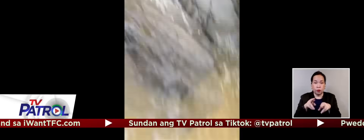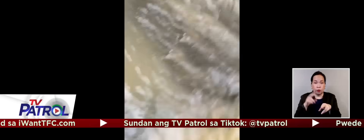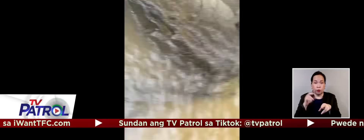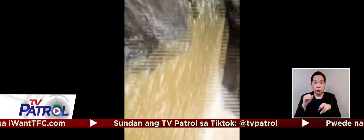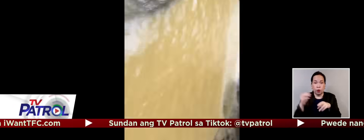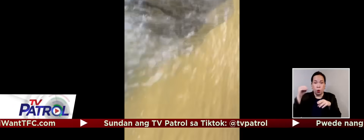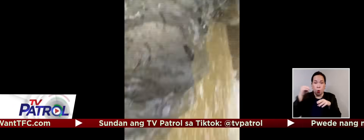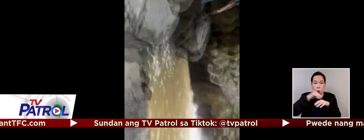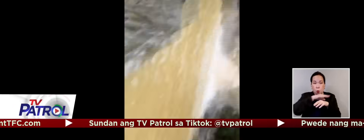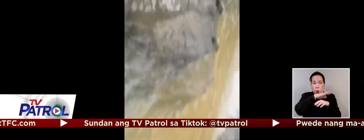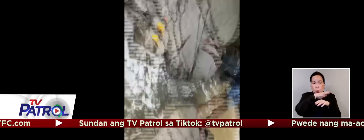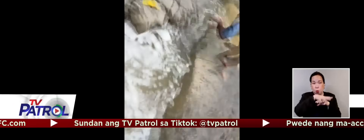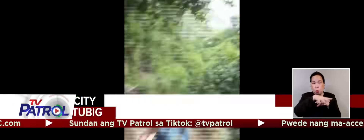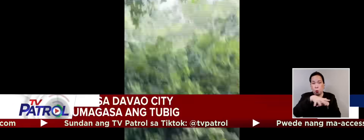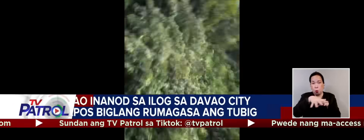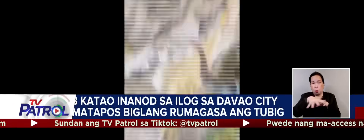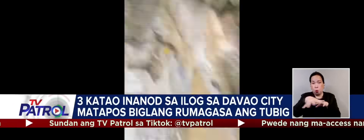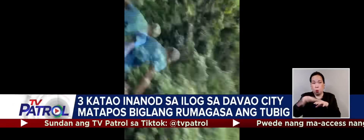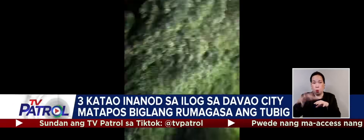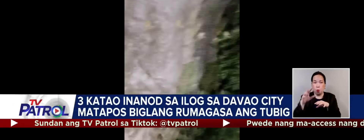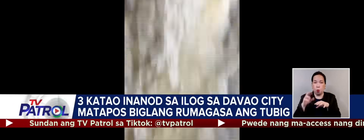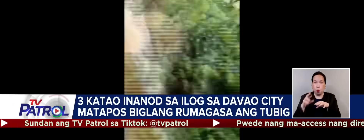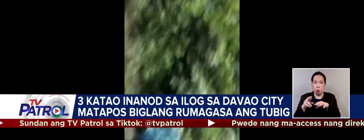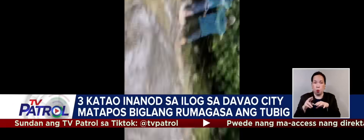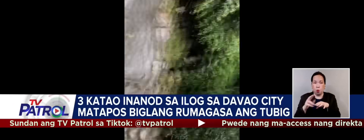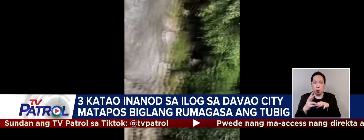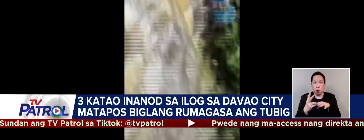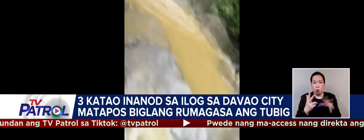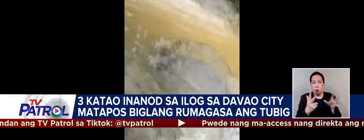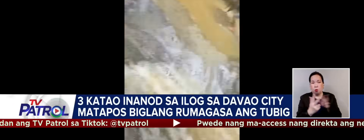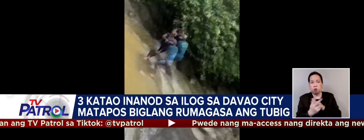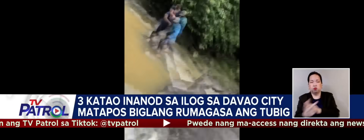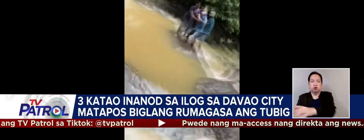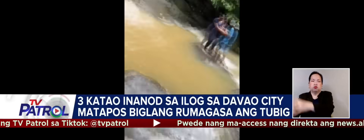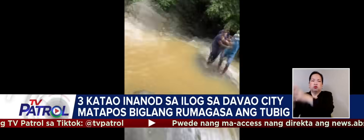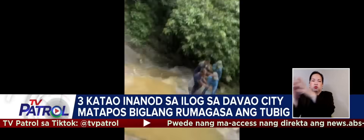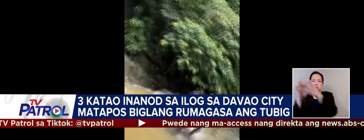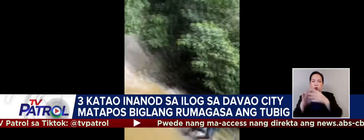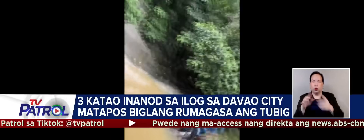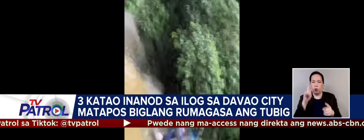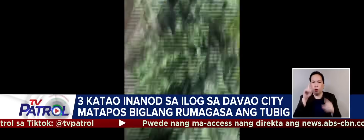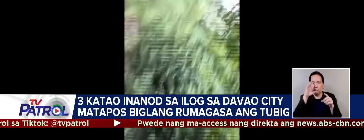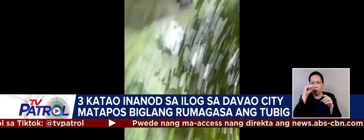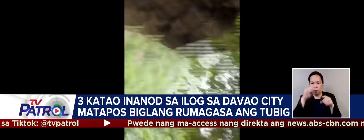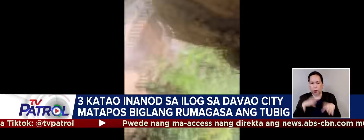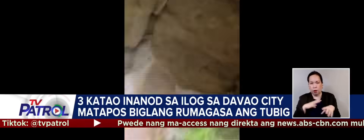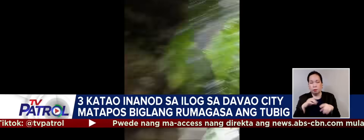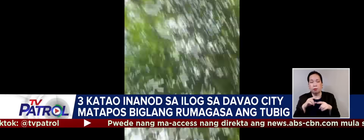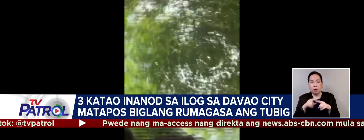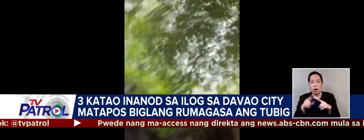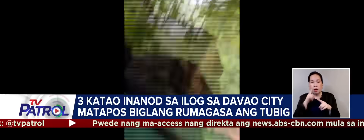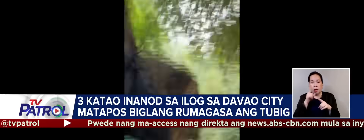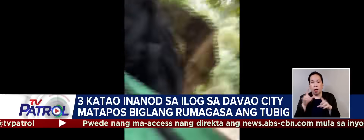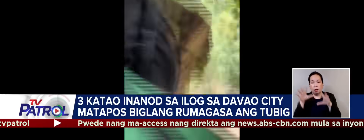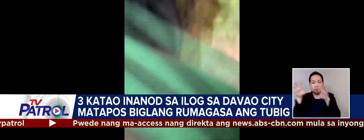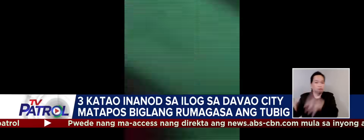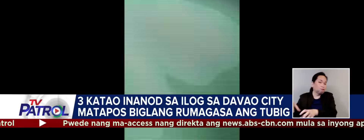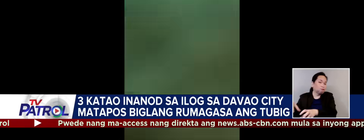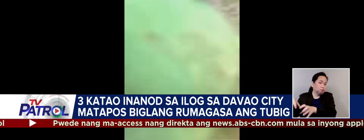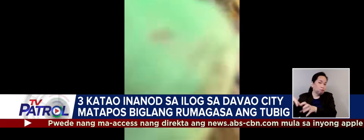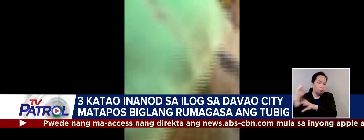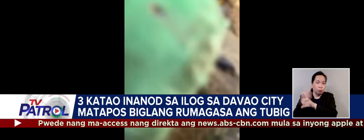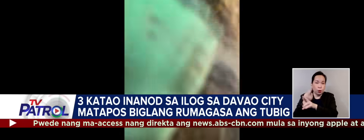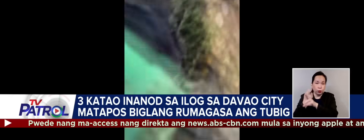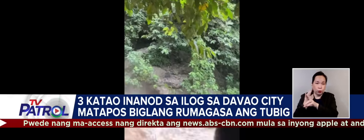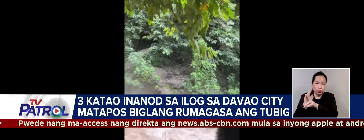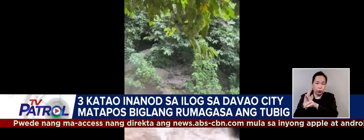rumagasa ang tubig sa ilog. Inanod ang dalawang kasamahan ni Jay at isa pang lalaki pero nakakapit sila sa bato at agad namang